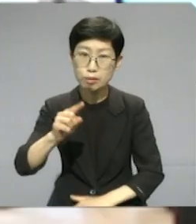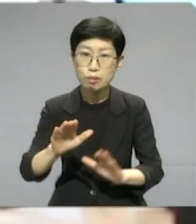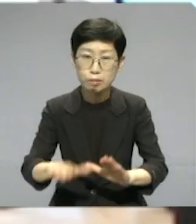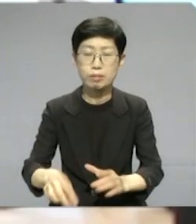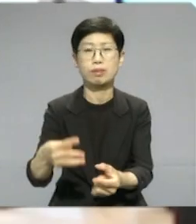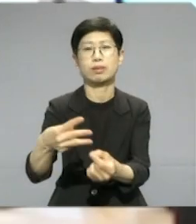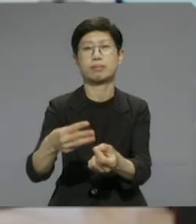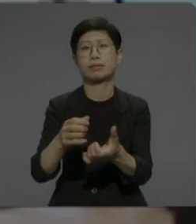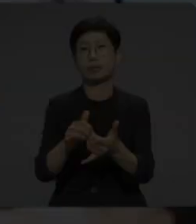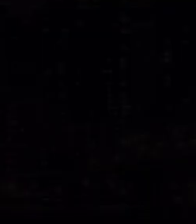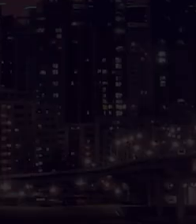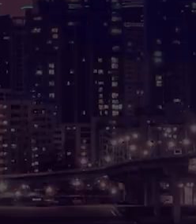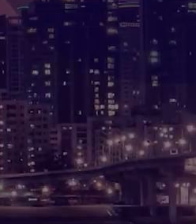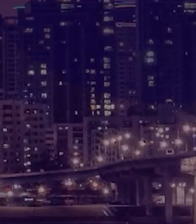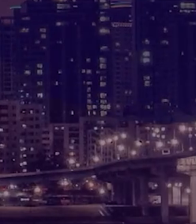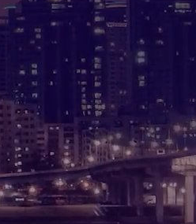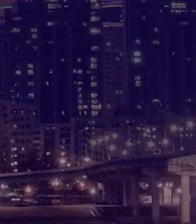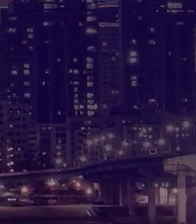번째입니다